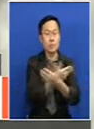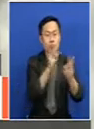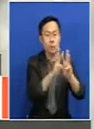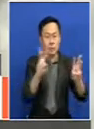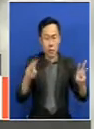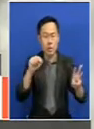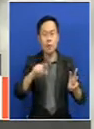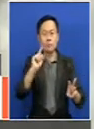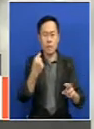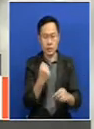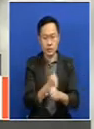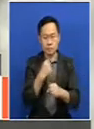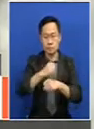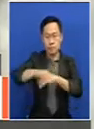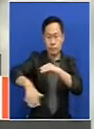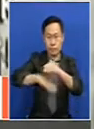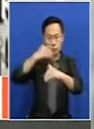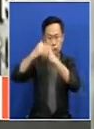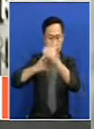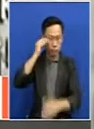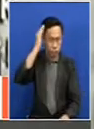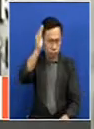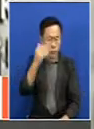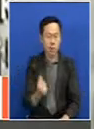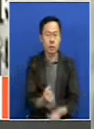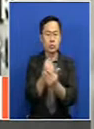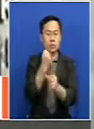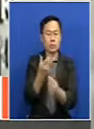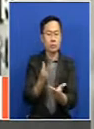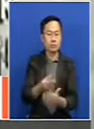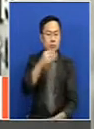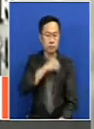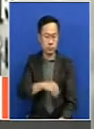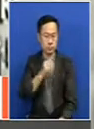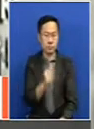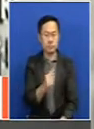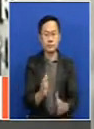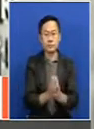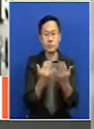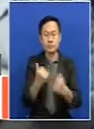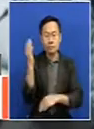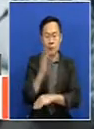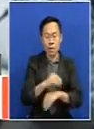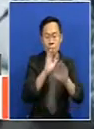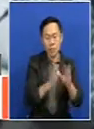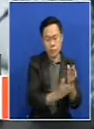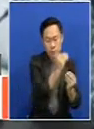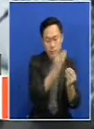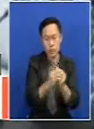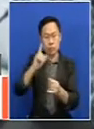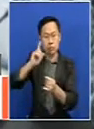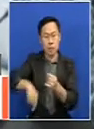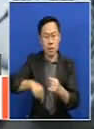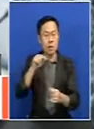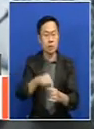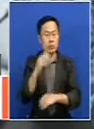ตอลที่พวกเขาได้สร้างไว้เป็นอนาคตยั่งยืนและสามารถสร้างกำไรได้สื่อฉบับพิมพ์แบบรายสัปดาห์ฉบับสุด